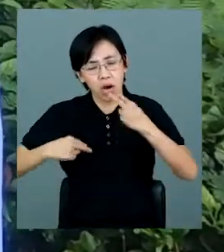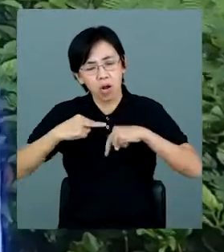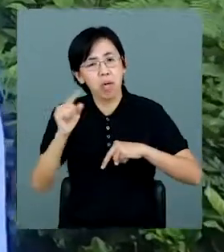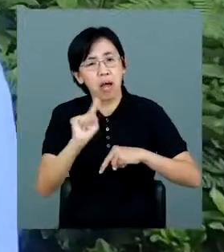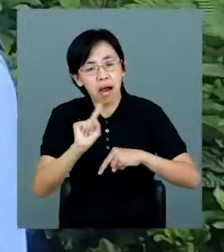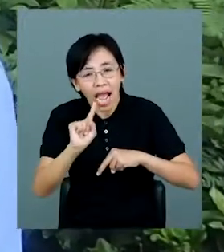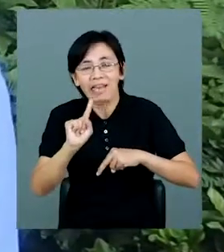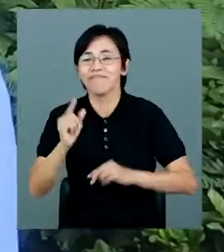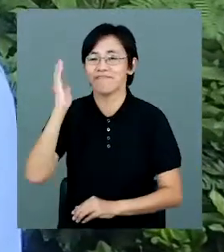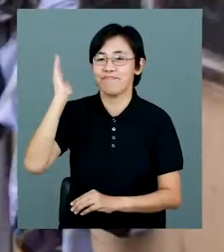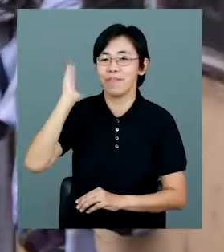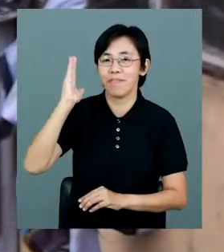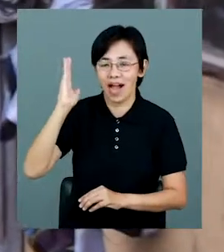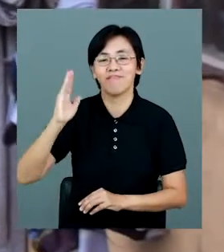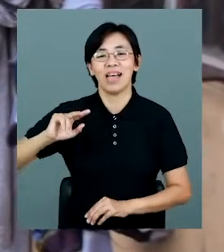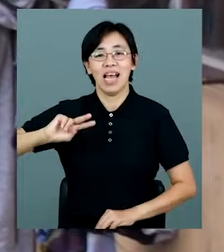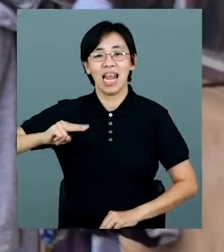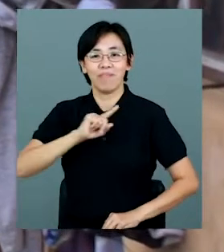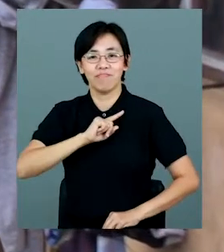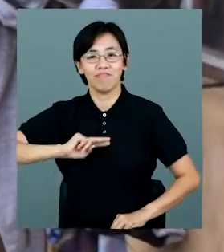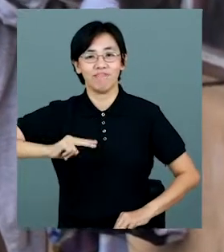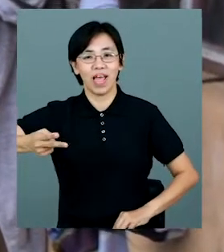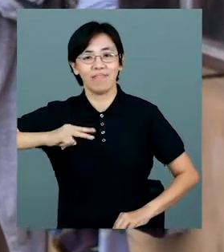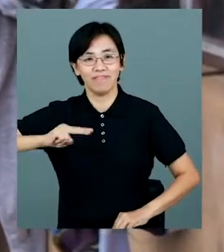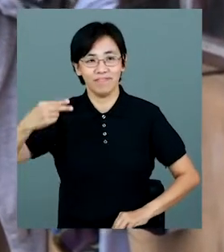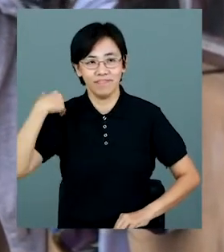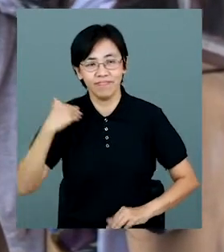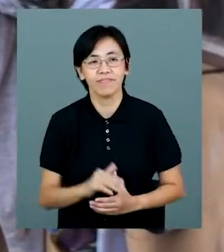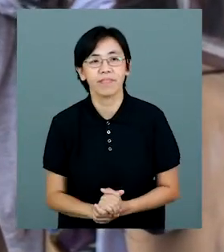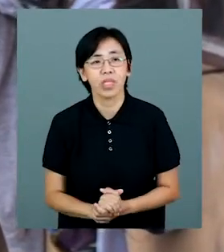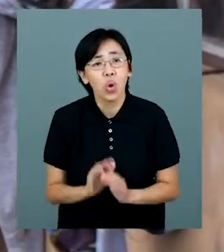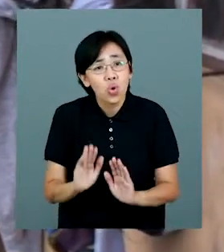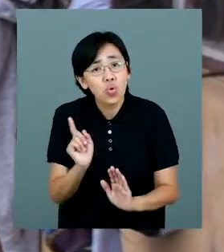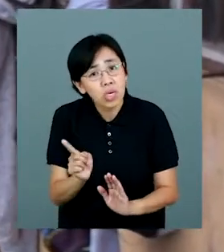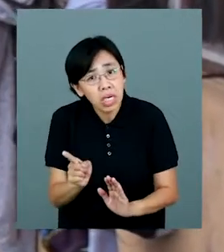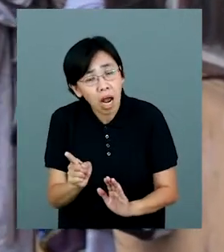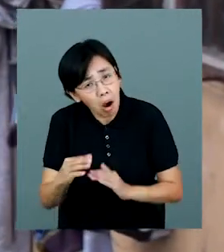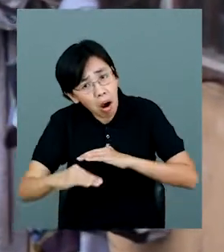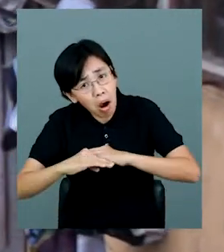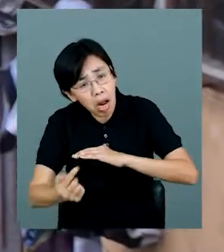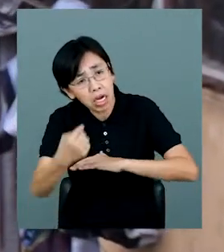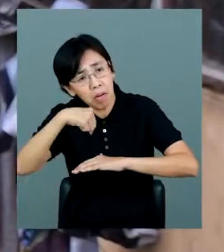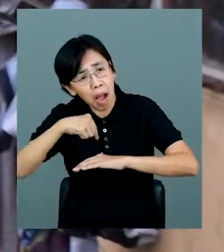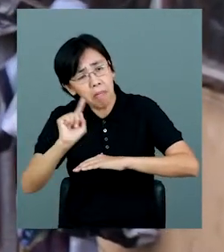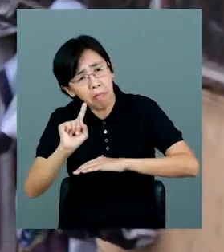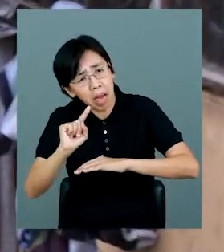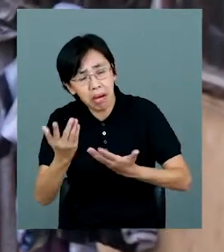การดูแลค่ะ ก่อนที่จะป่วยเนี่ยอยู่ที่นี่ตลอดไหมหรือว่าที่เดินทางมาจาก